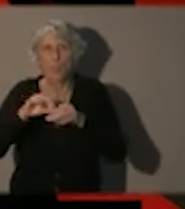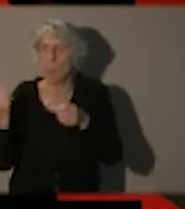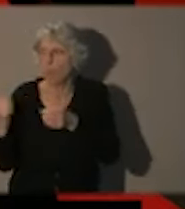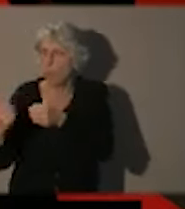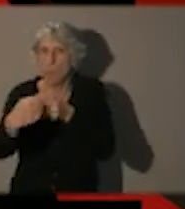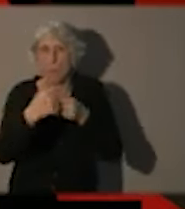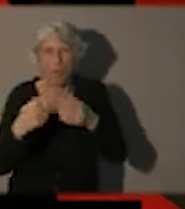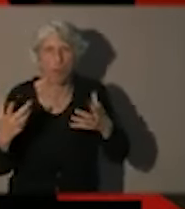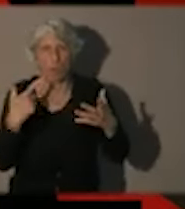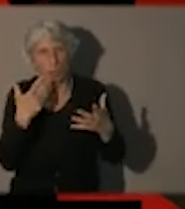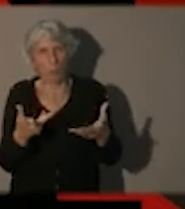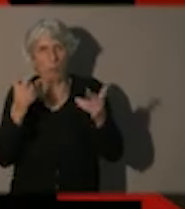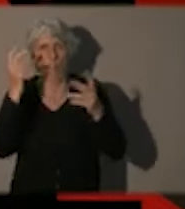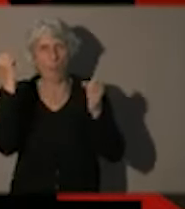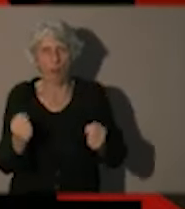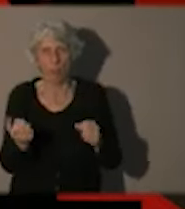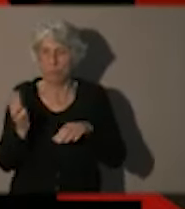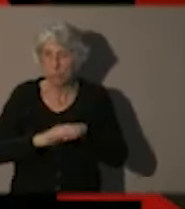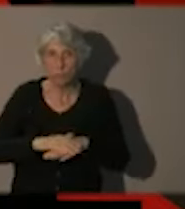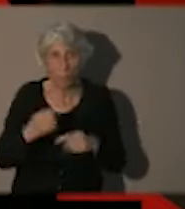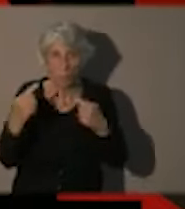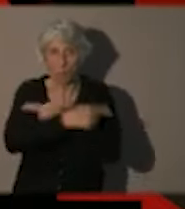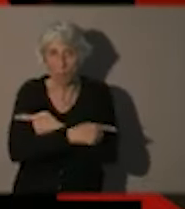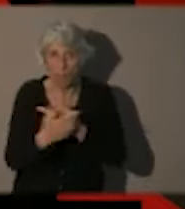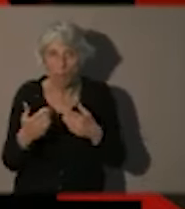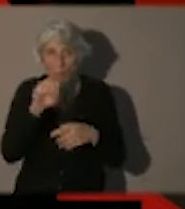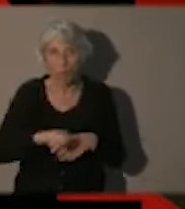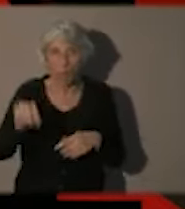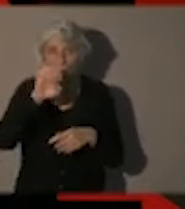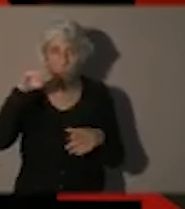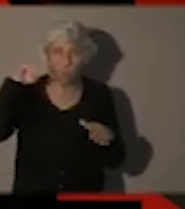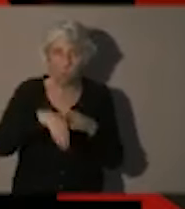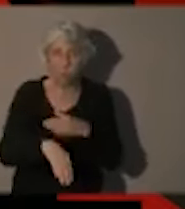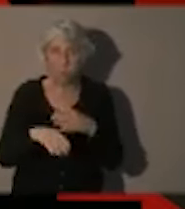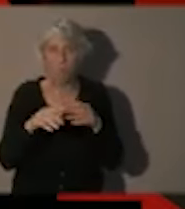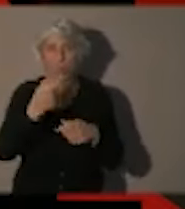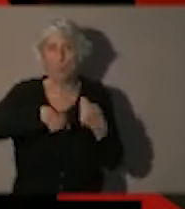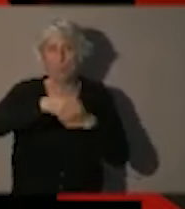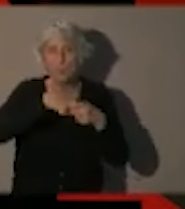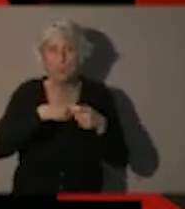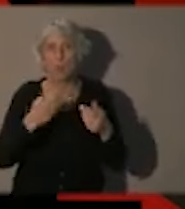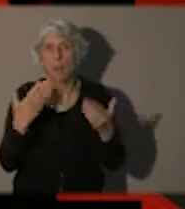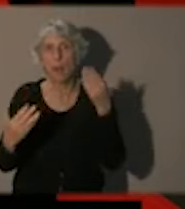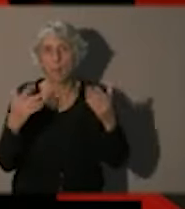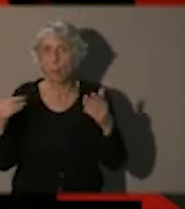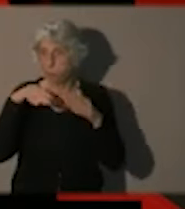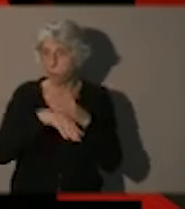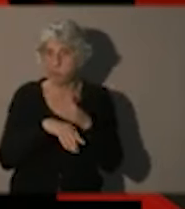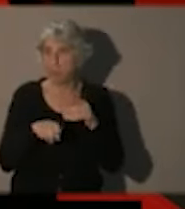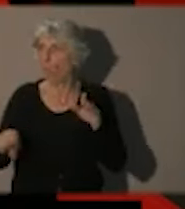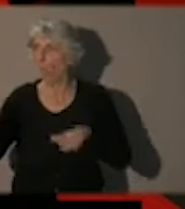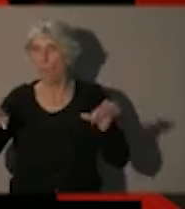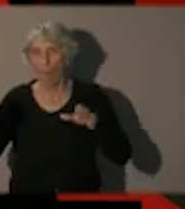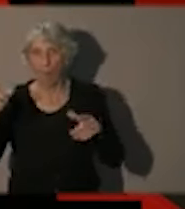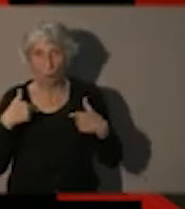en moins forte dans le monde. Sa croissance économique est inférieure à celle des autres périodes. Nous nous approuvissons.